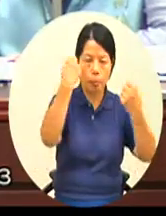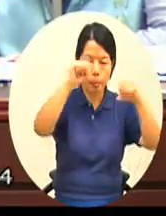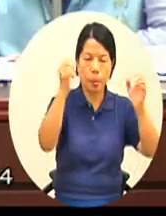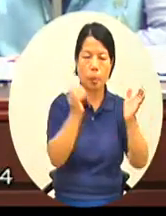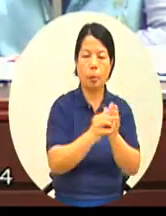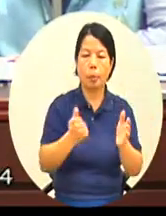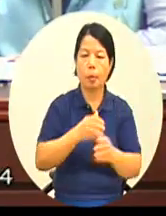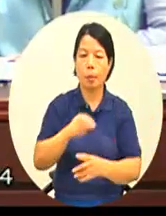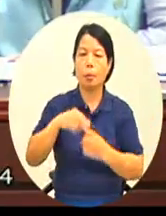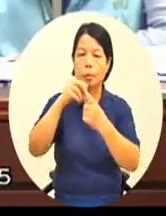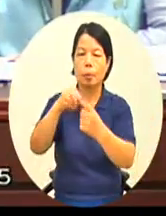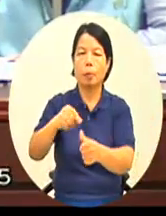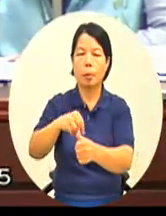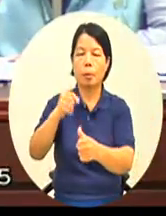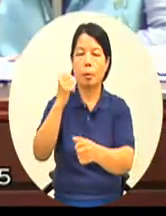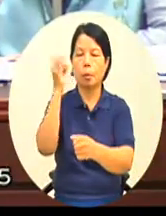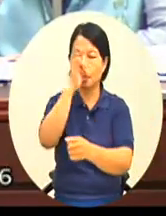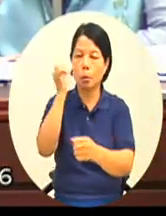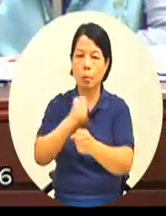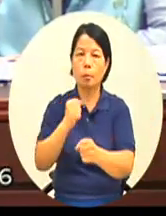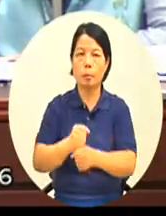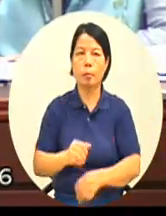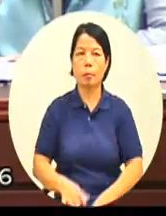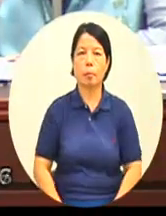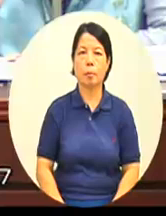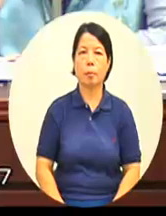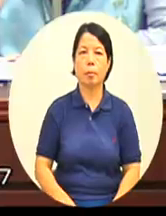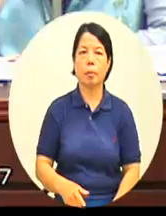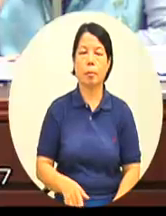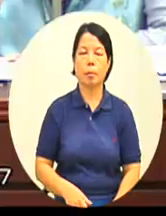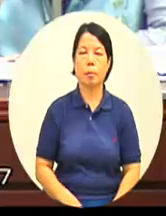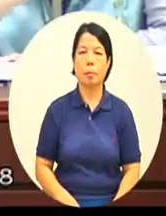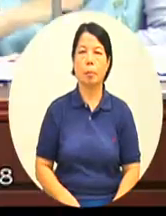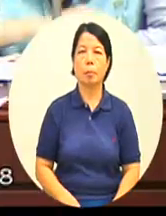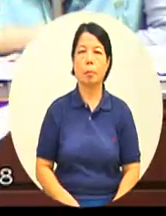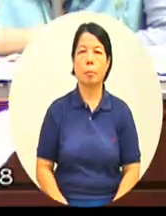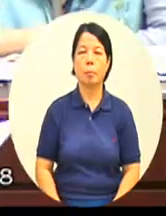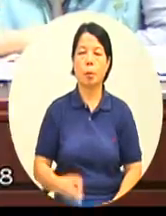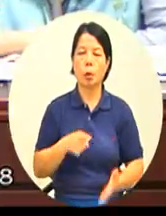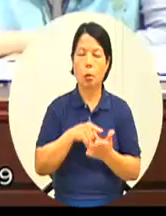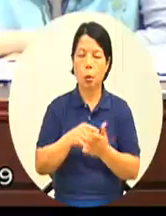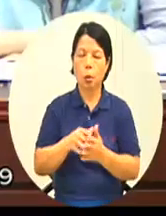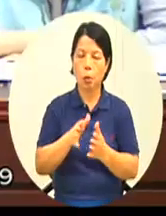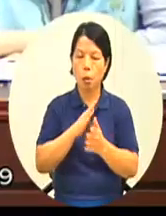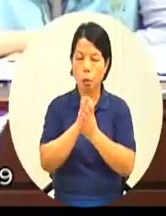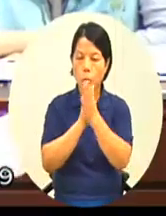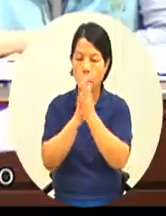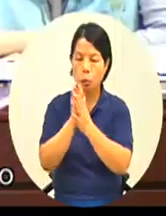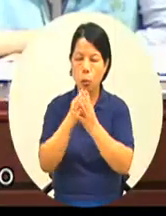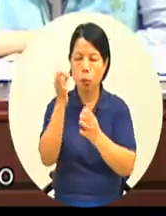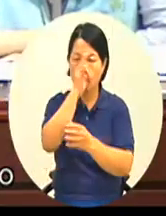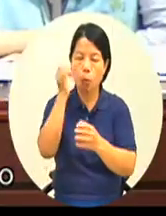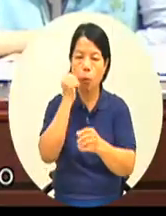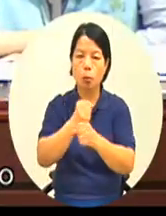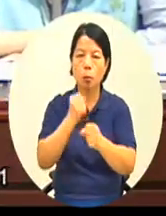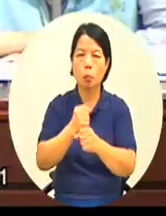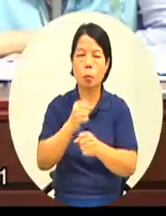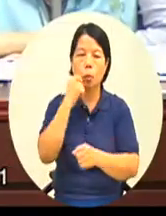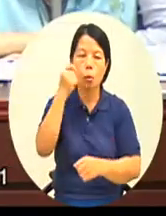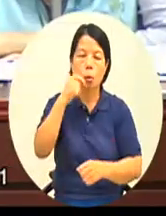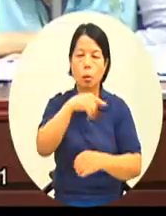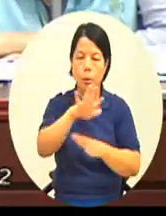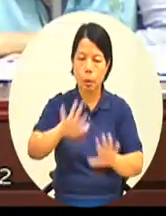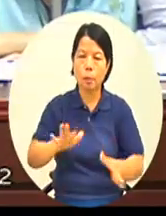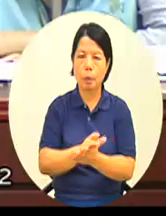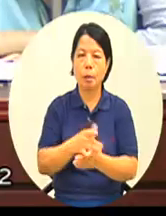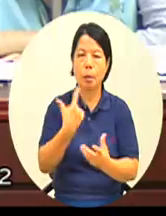场寻找工作，所以在那个申请在求职的过程当中的兴趣上面还在做磨合，所